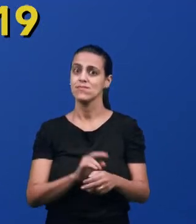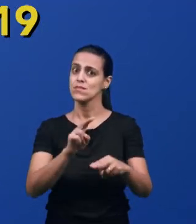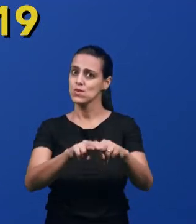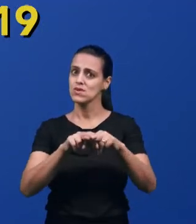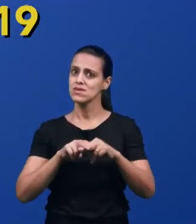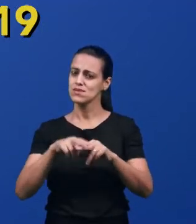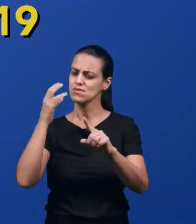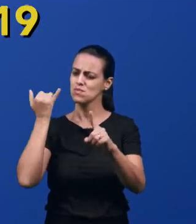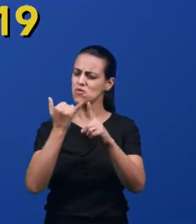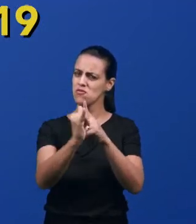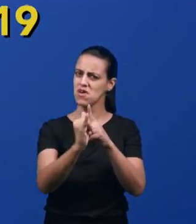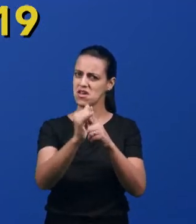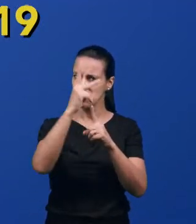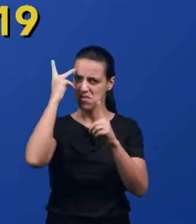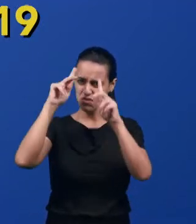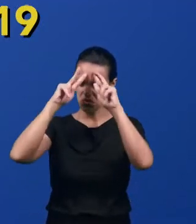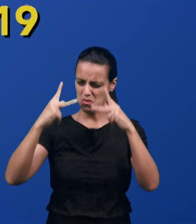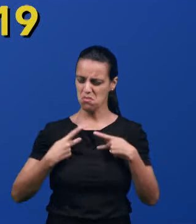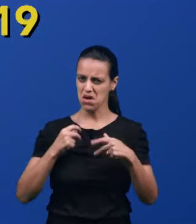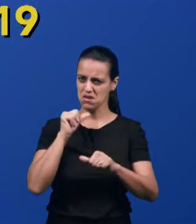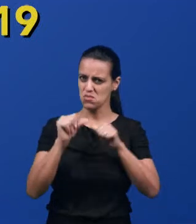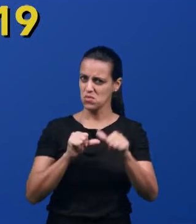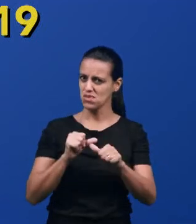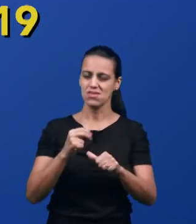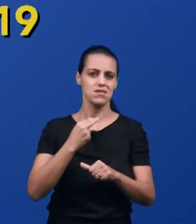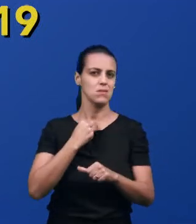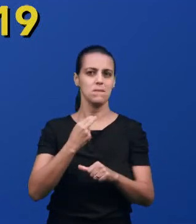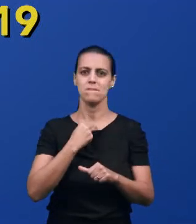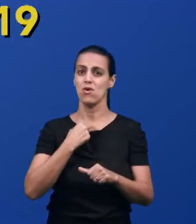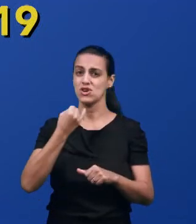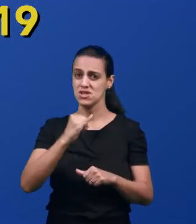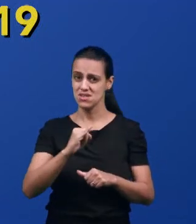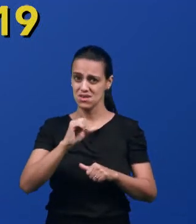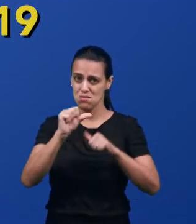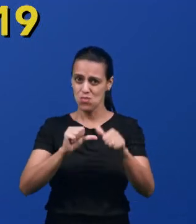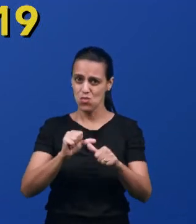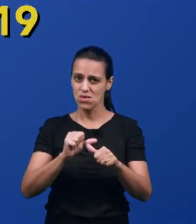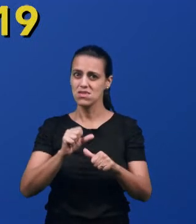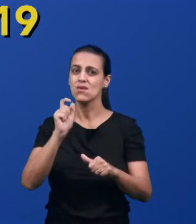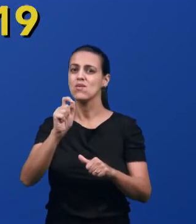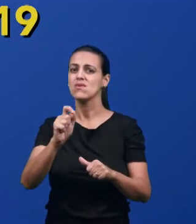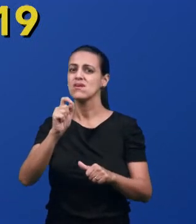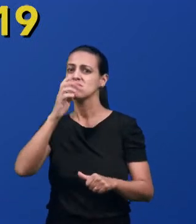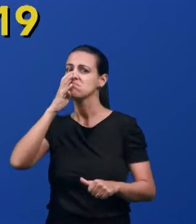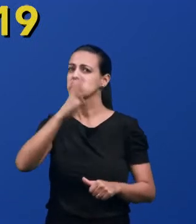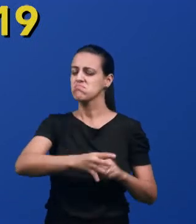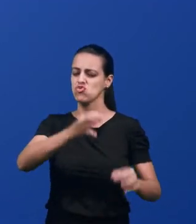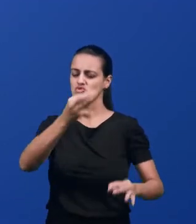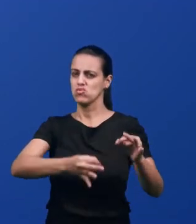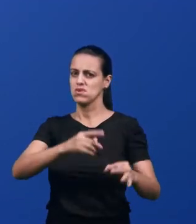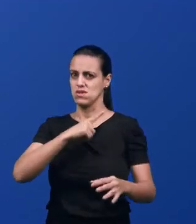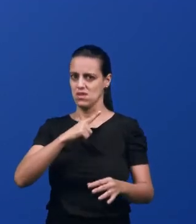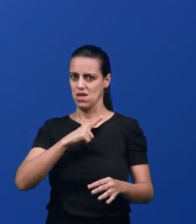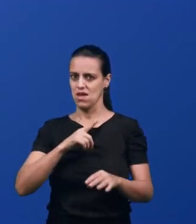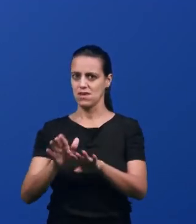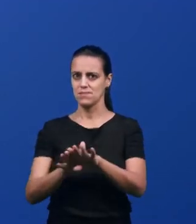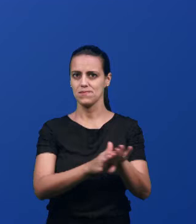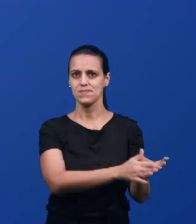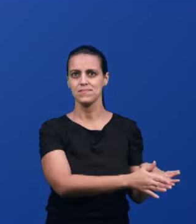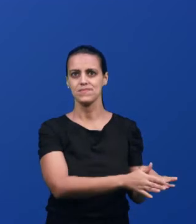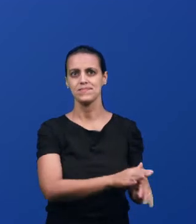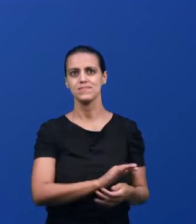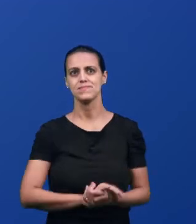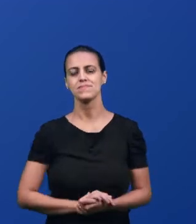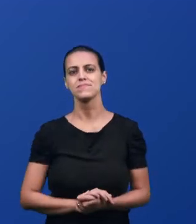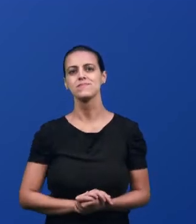ville sainte. Et donc, le prophétique, l'homme ne peut pas changer. S'il change, il y aura un grand jugement sur sa vie. À tous,